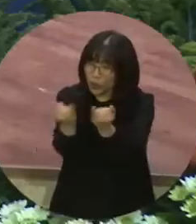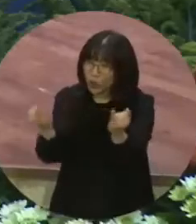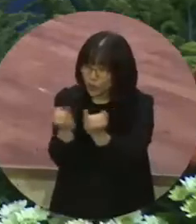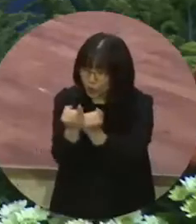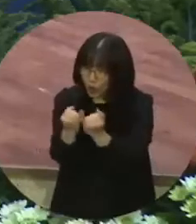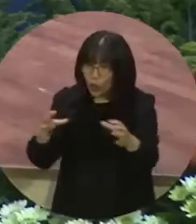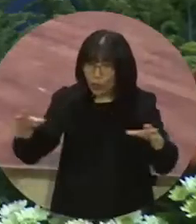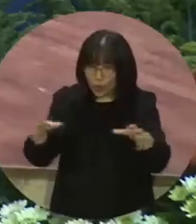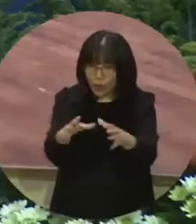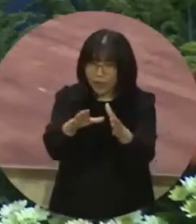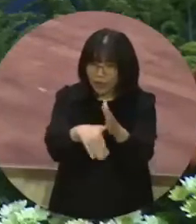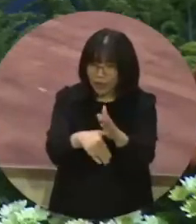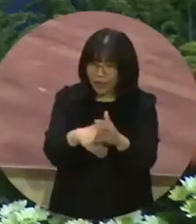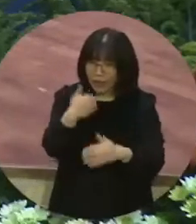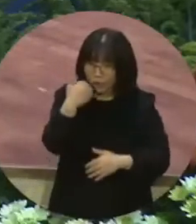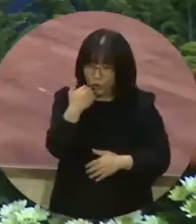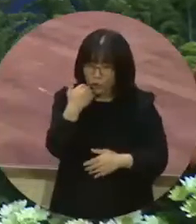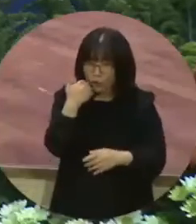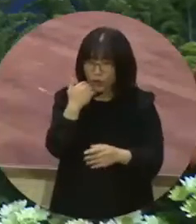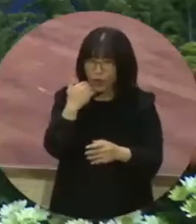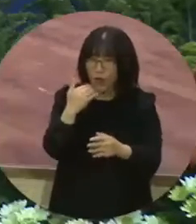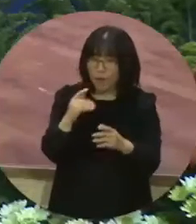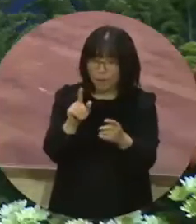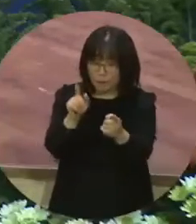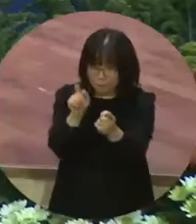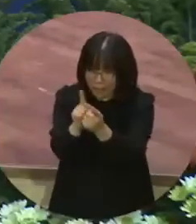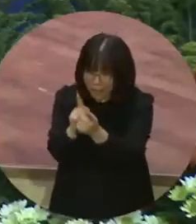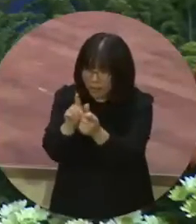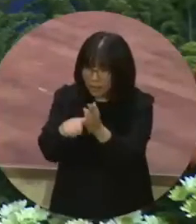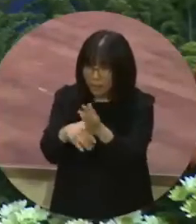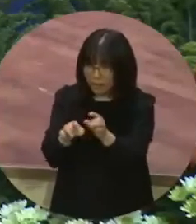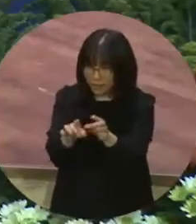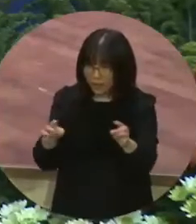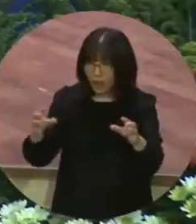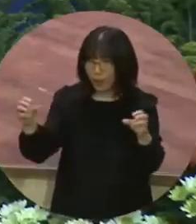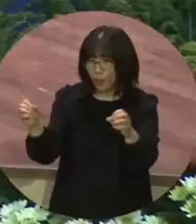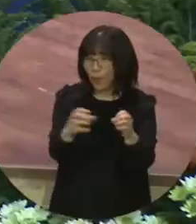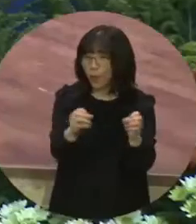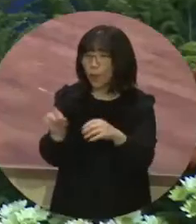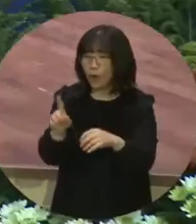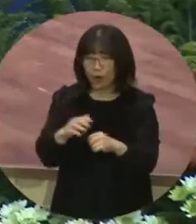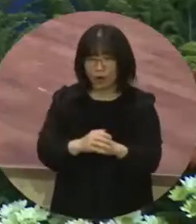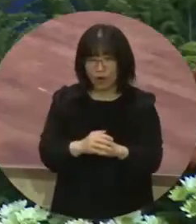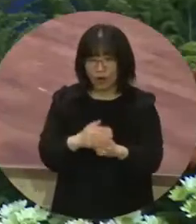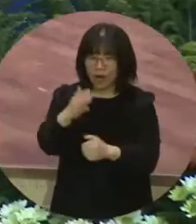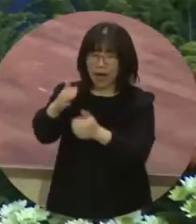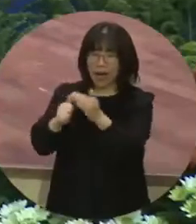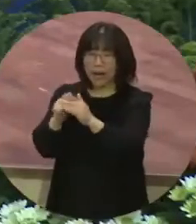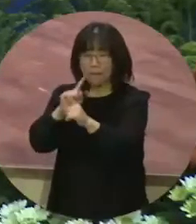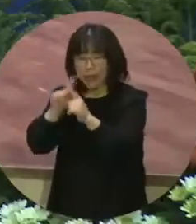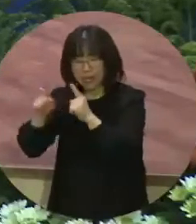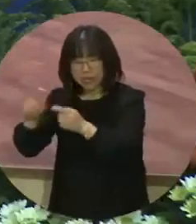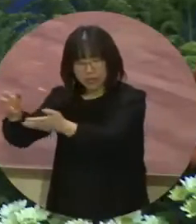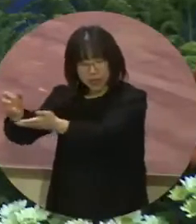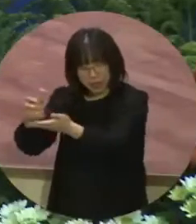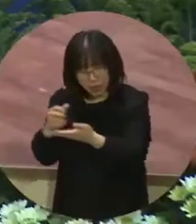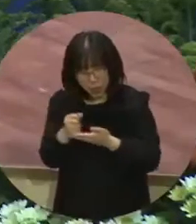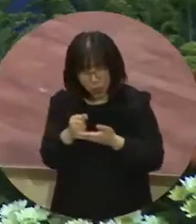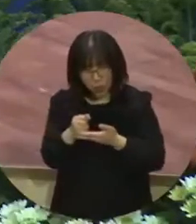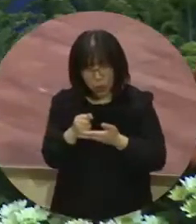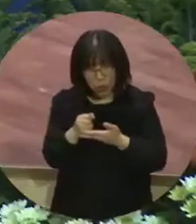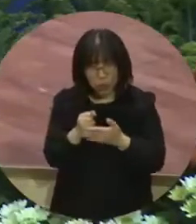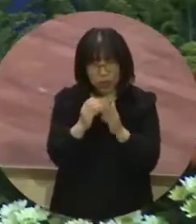할 때마다 또 가족 포럼 할 때도 여러분이요. 이 말씀을 내 삶 속에